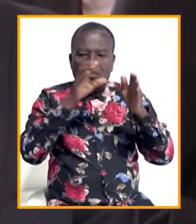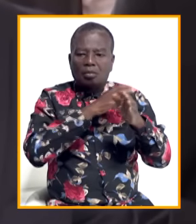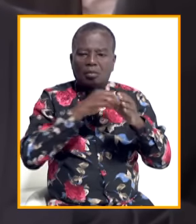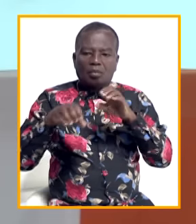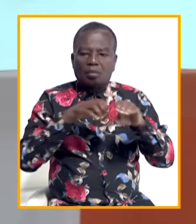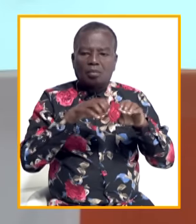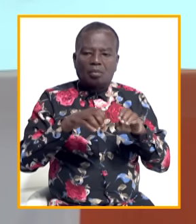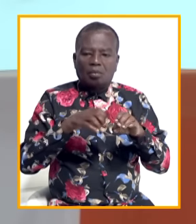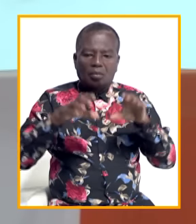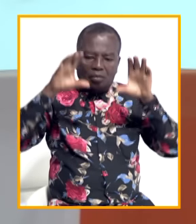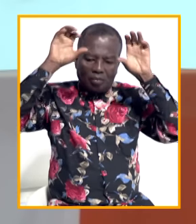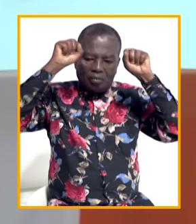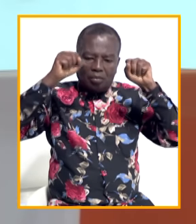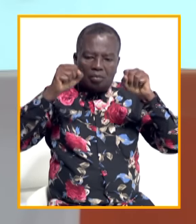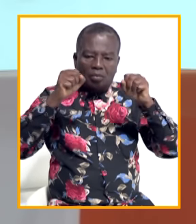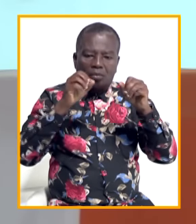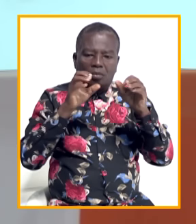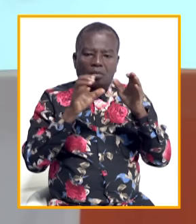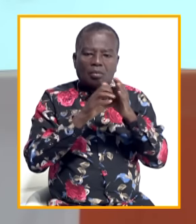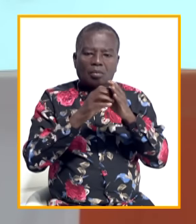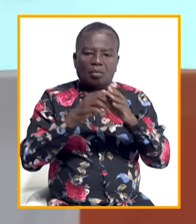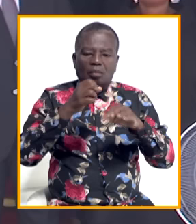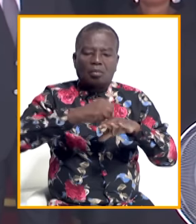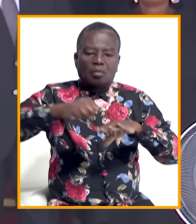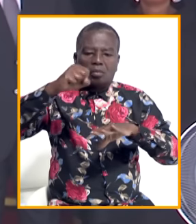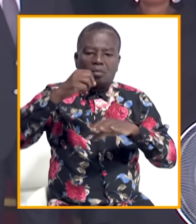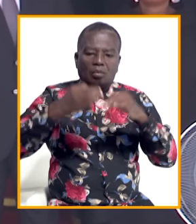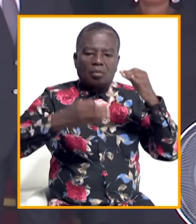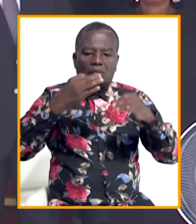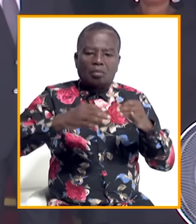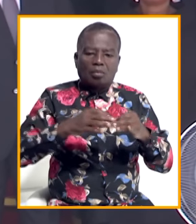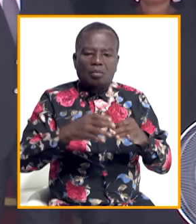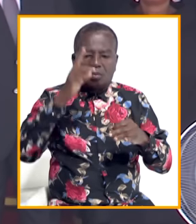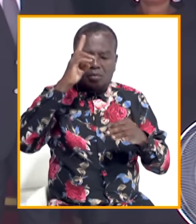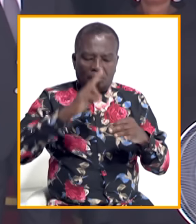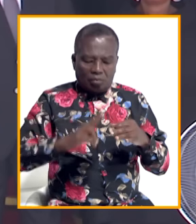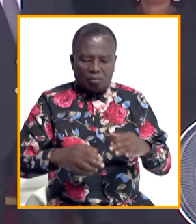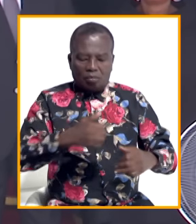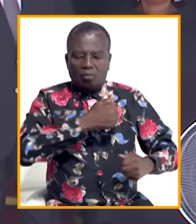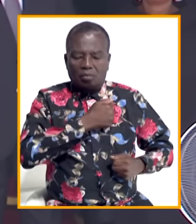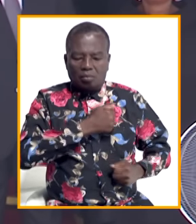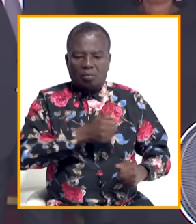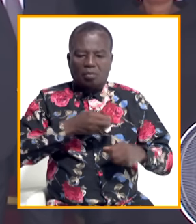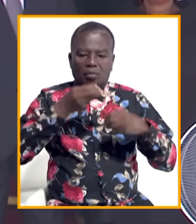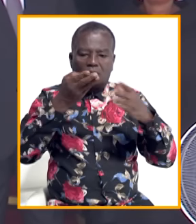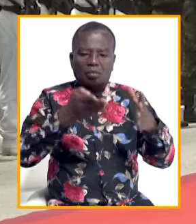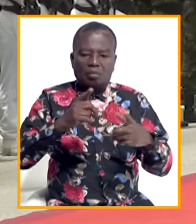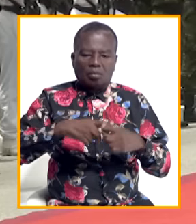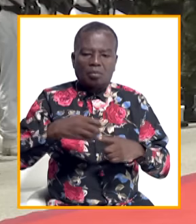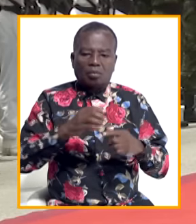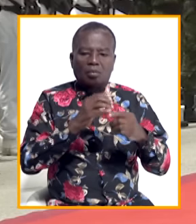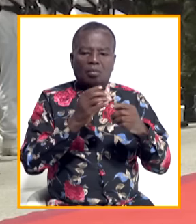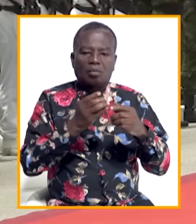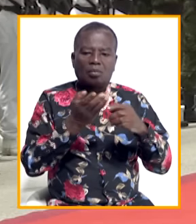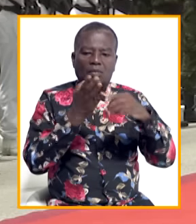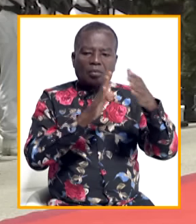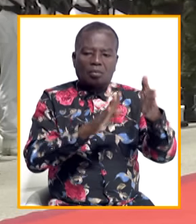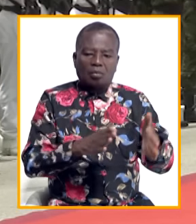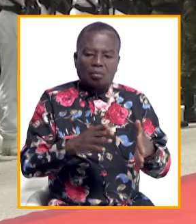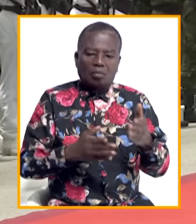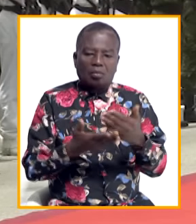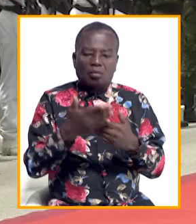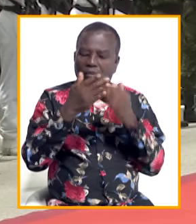enfin président du Conseil supérieur de la magistrature. Un hommage militaire a été rendu à la dépouille par l'exécution